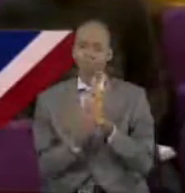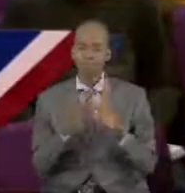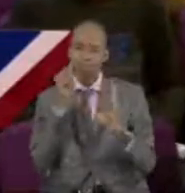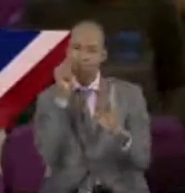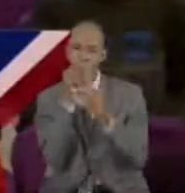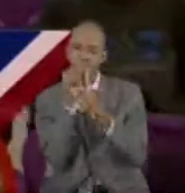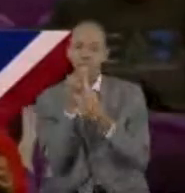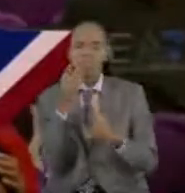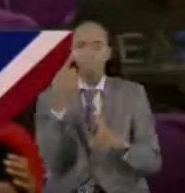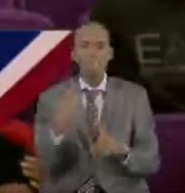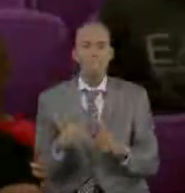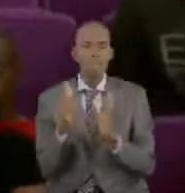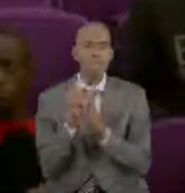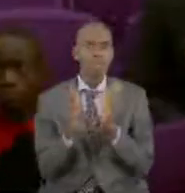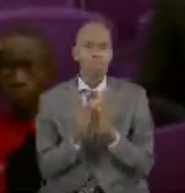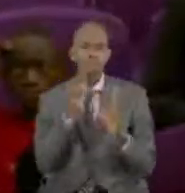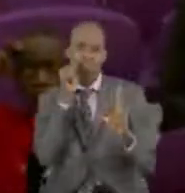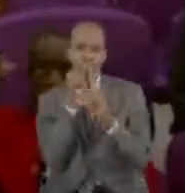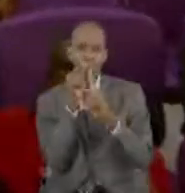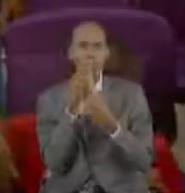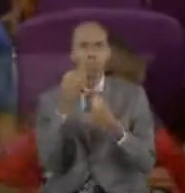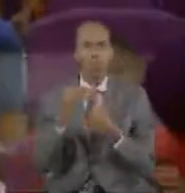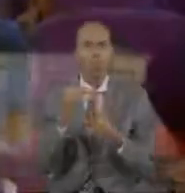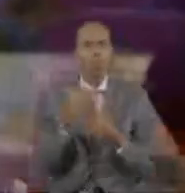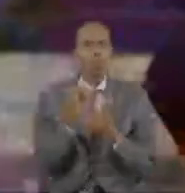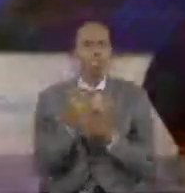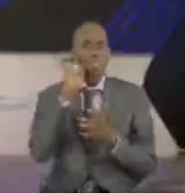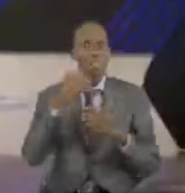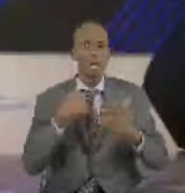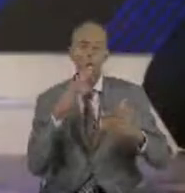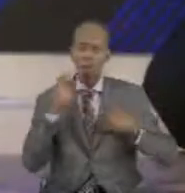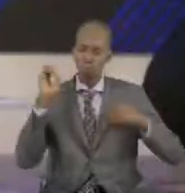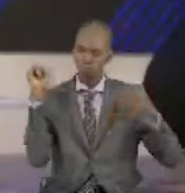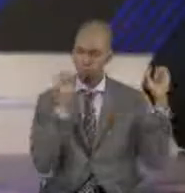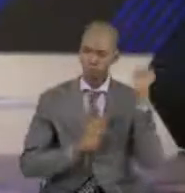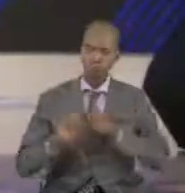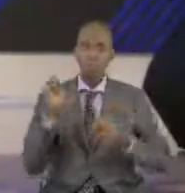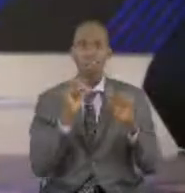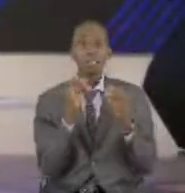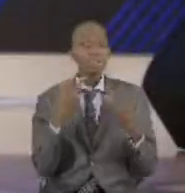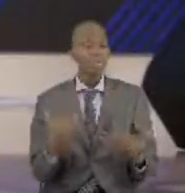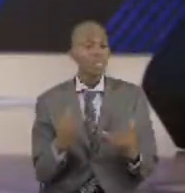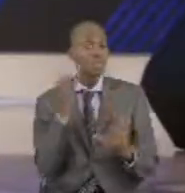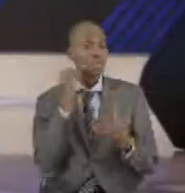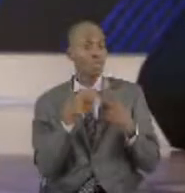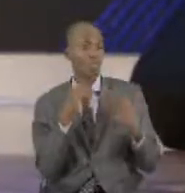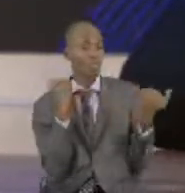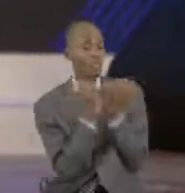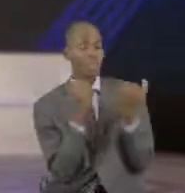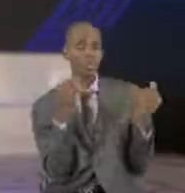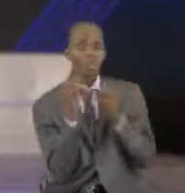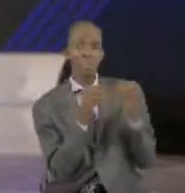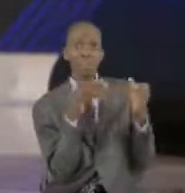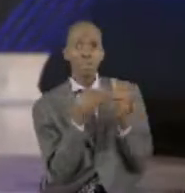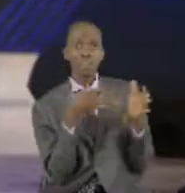voici exactement le précepte la parole pour laquelle quand la calique combattre au lieu maintenant de combattre et les deux